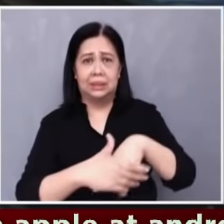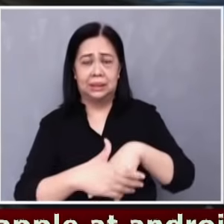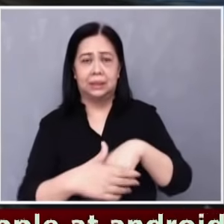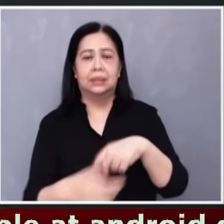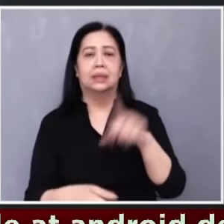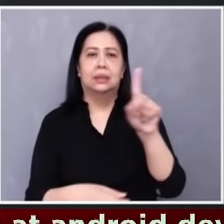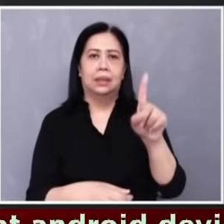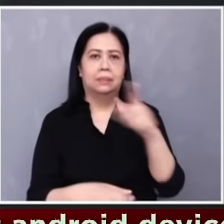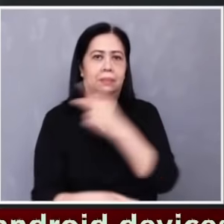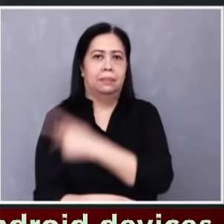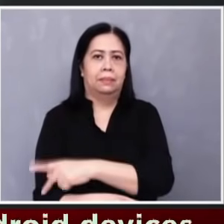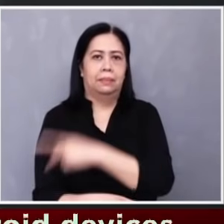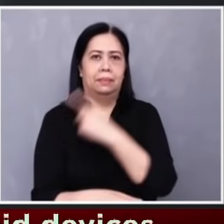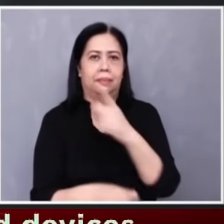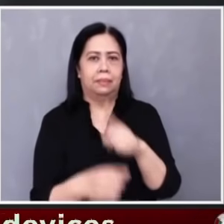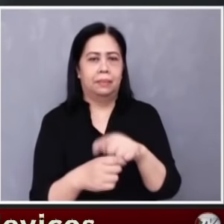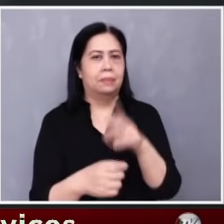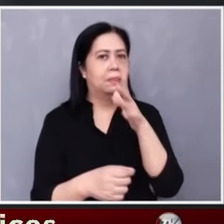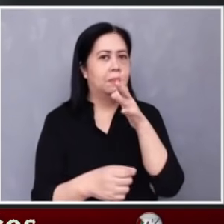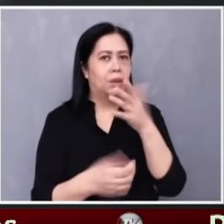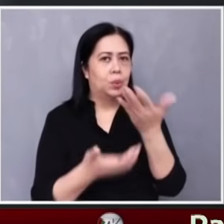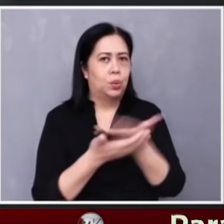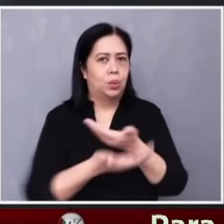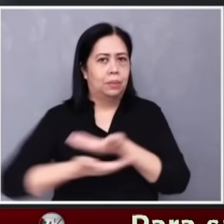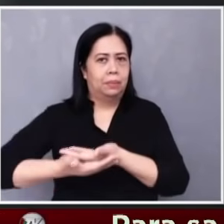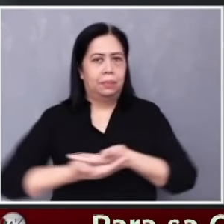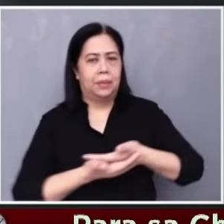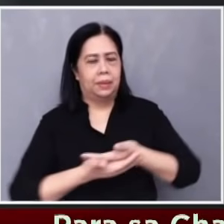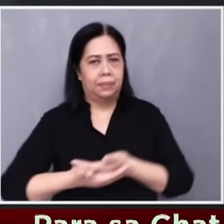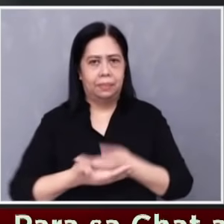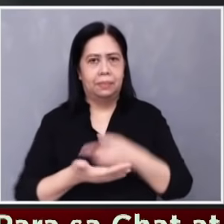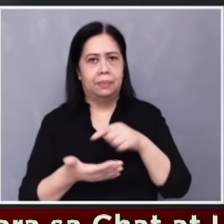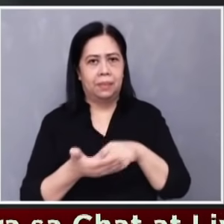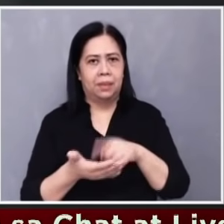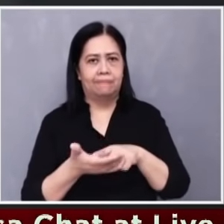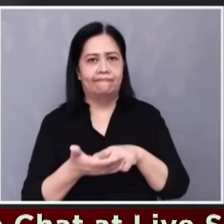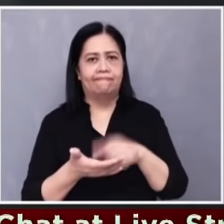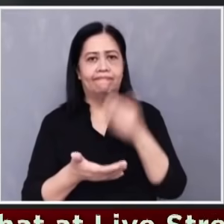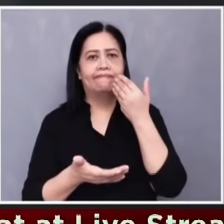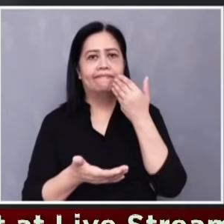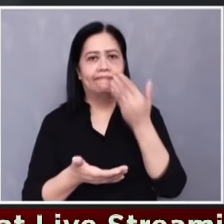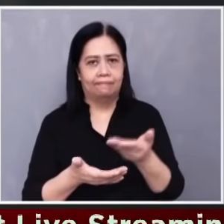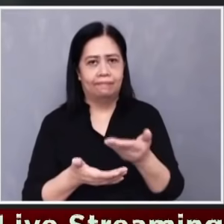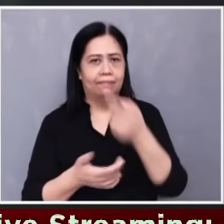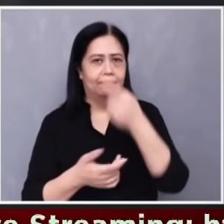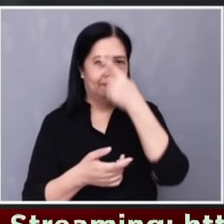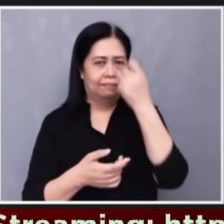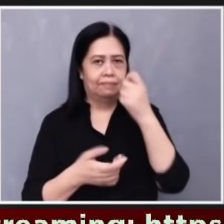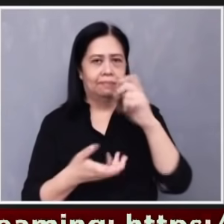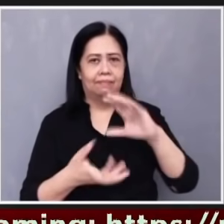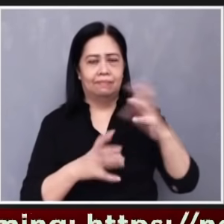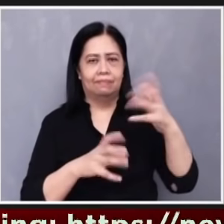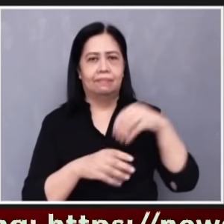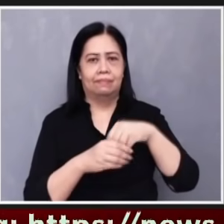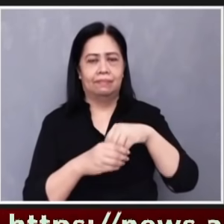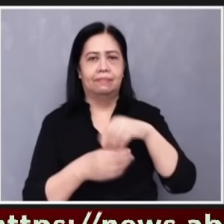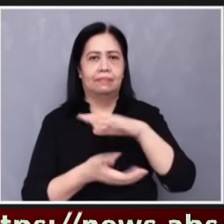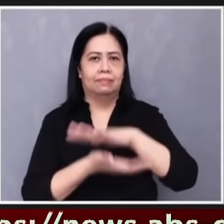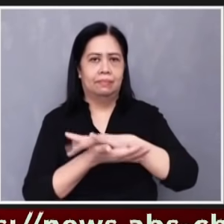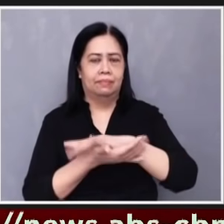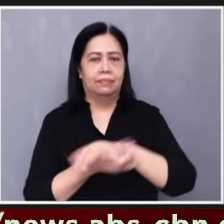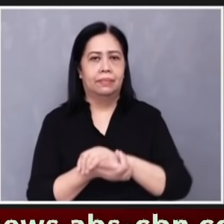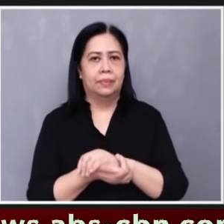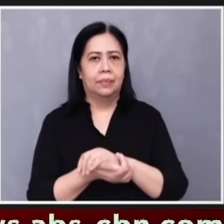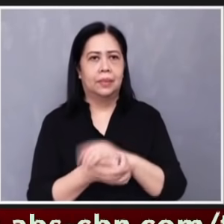pasyente nilang ina at bagong silang nasanggol, binawian ang buhay dahil sa komplikasyon ng COVID. Symptomatic na yung